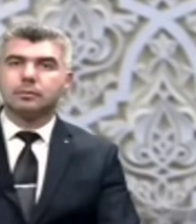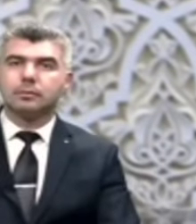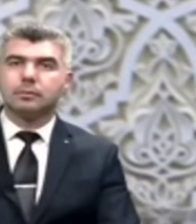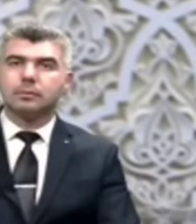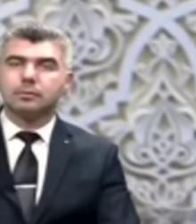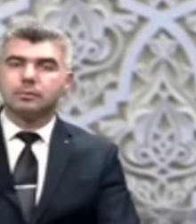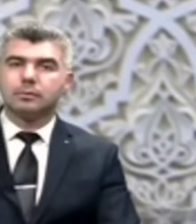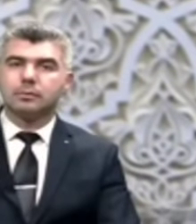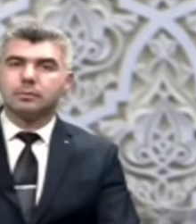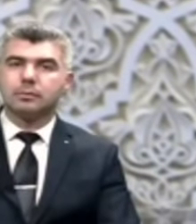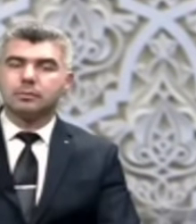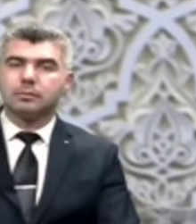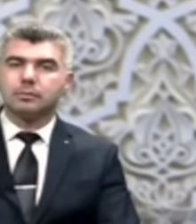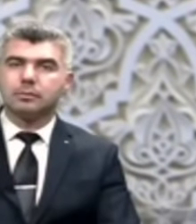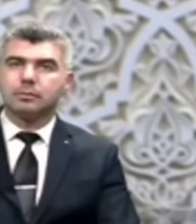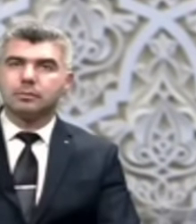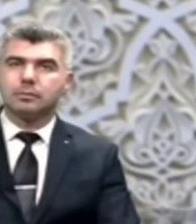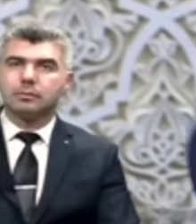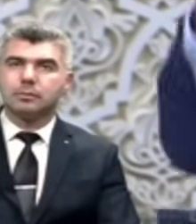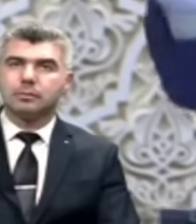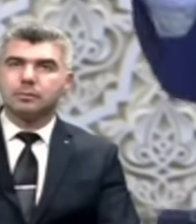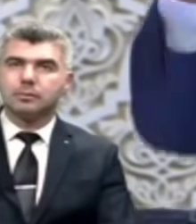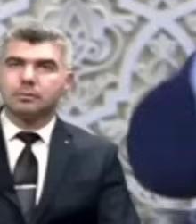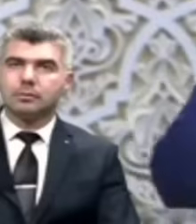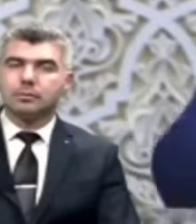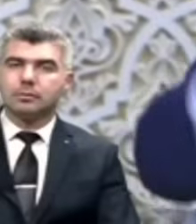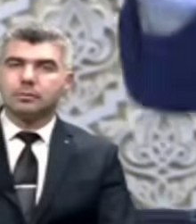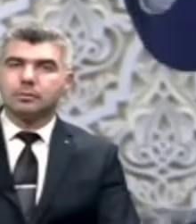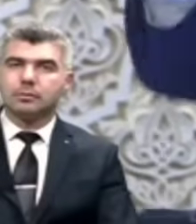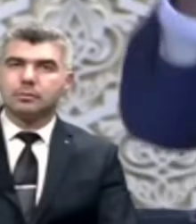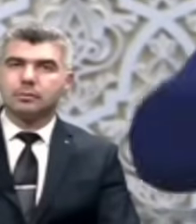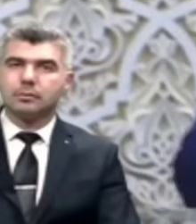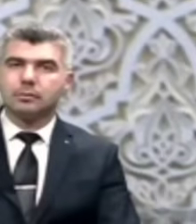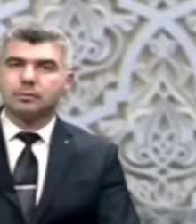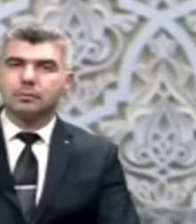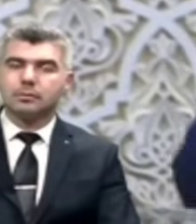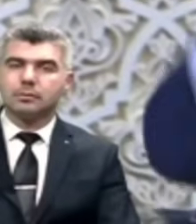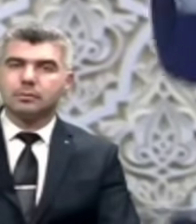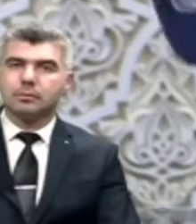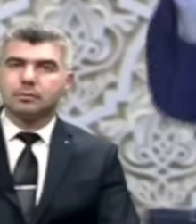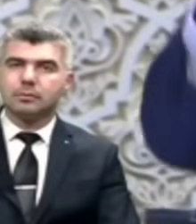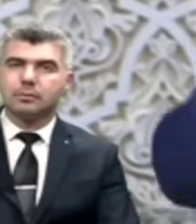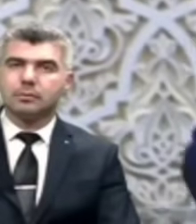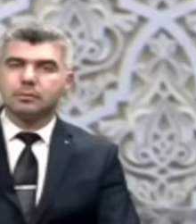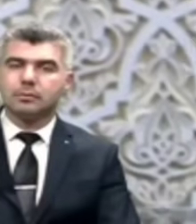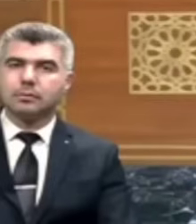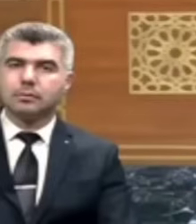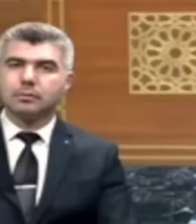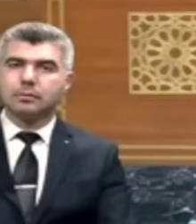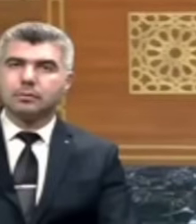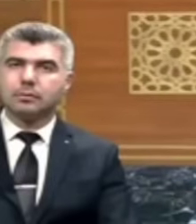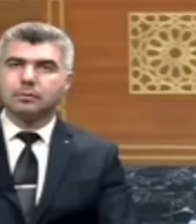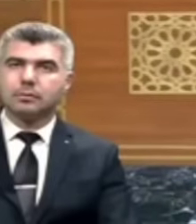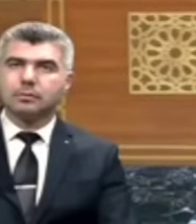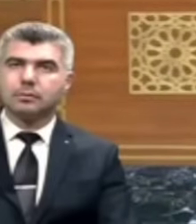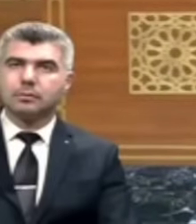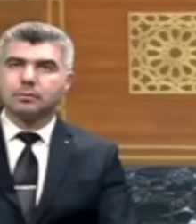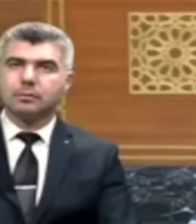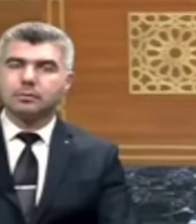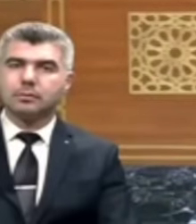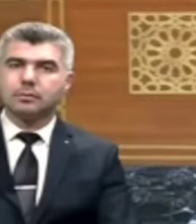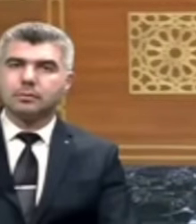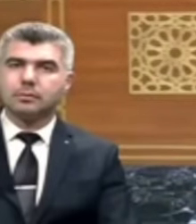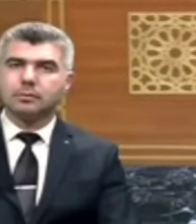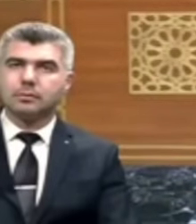سيد المستشار، شكرا شكرا سيد المستشار، شكرا سيد المستشار. تفضل سيد المستشار، تفضل سيد